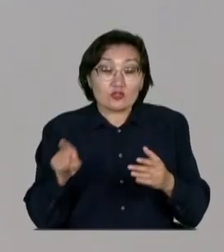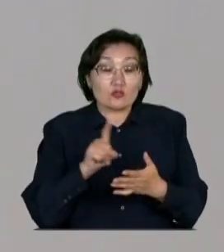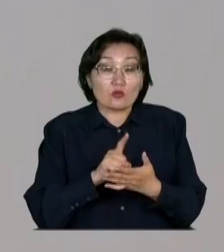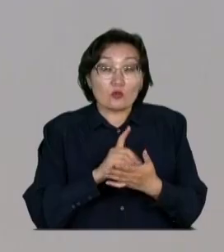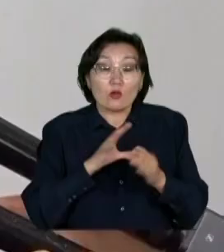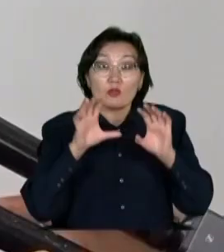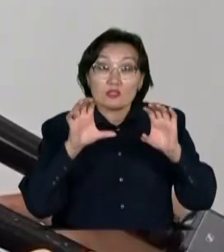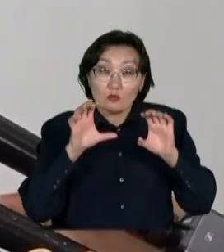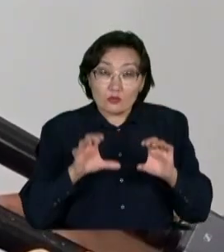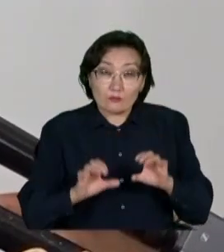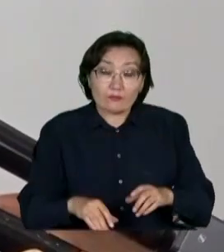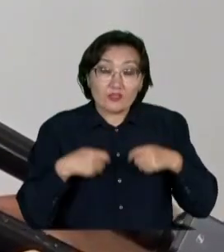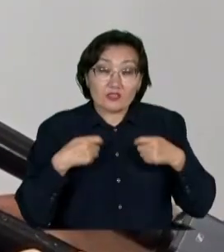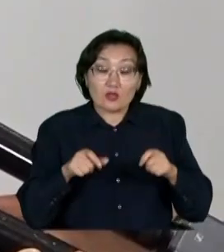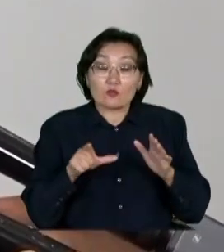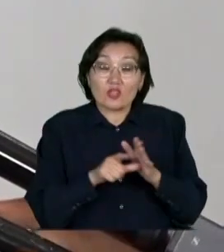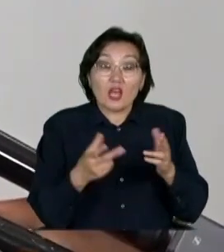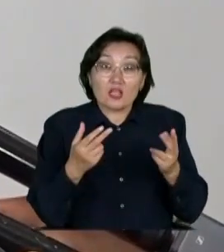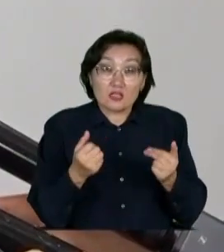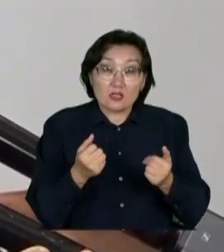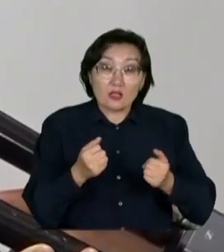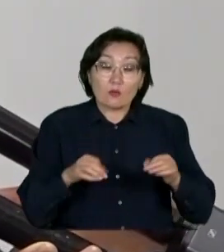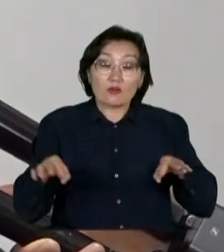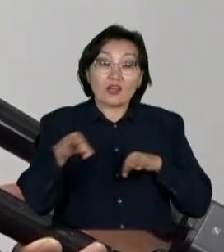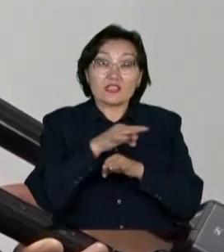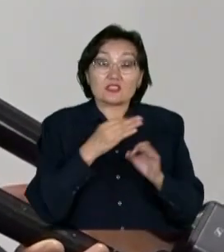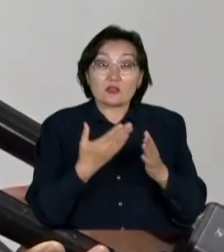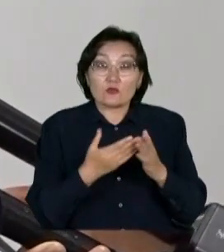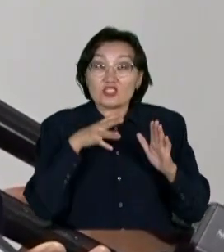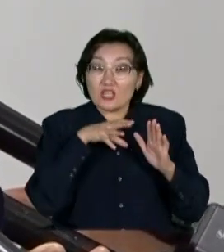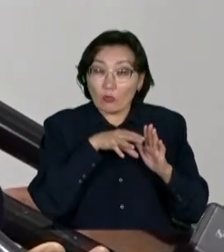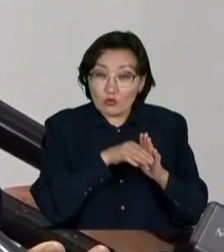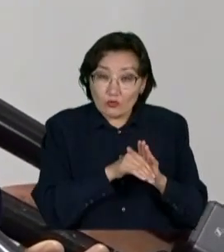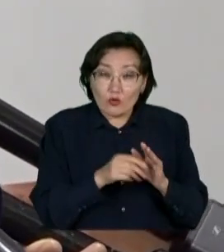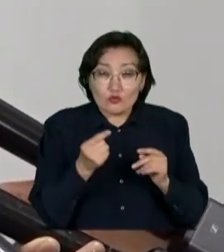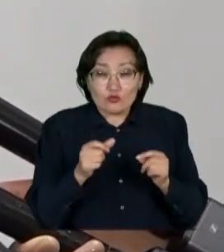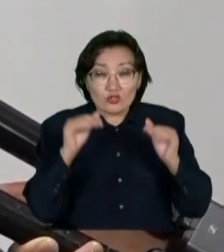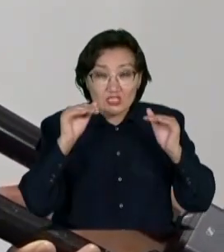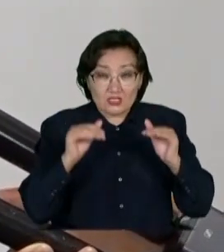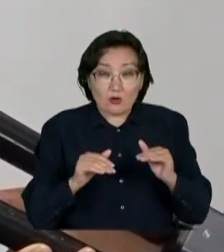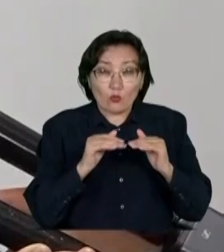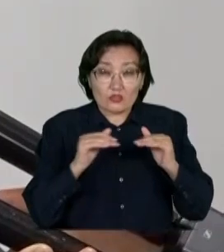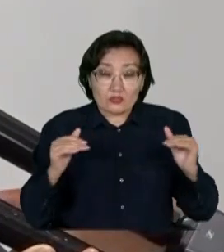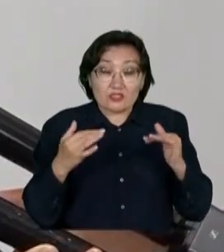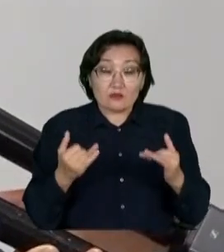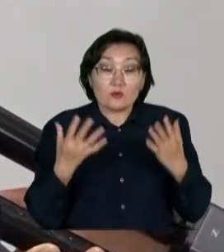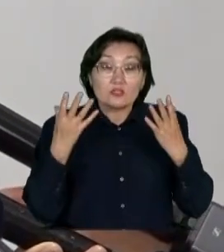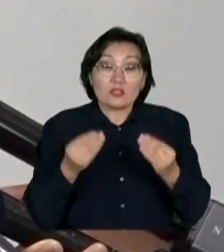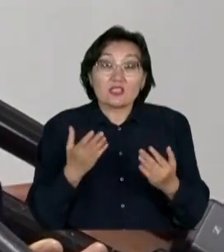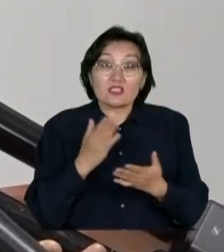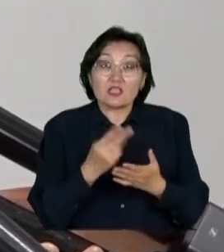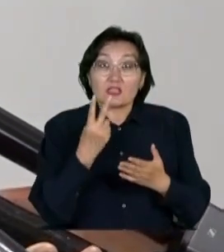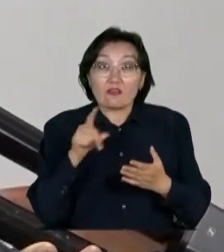быть по закону. Для розничного налога, да, в проекте заложены чуть ниже уровни. На сегодня, если